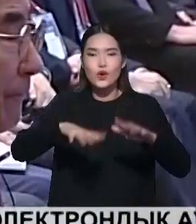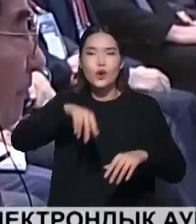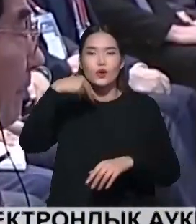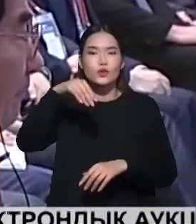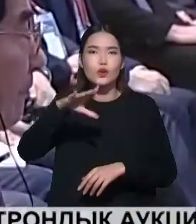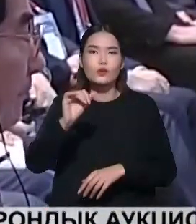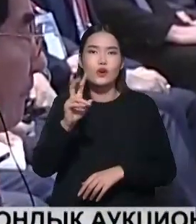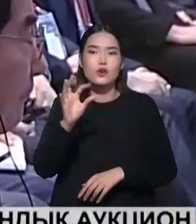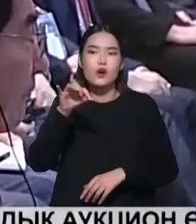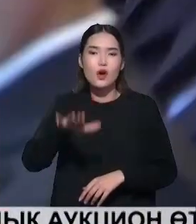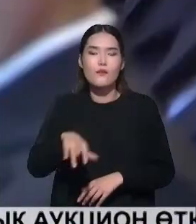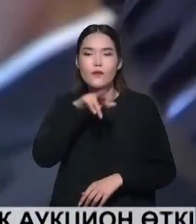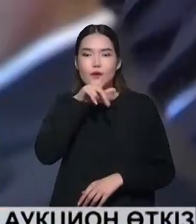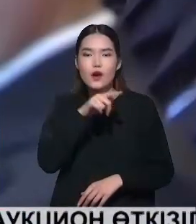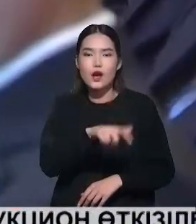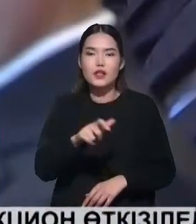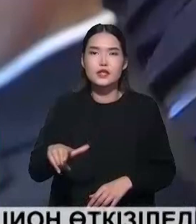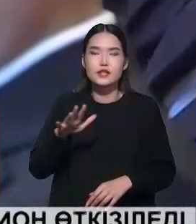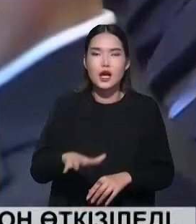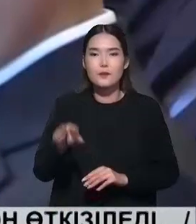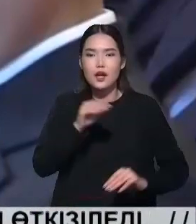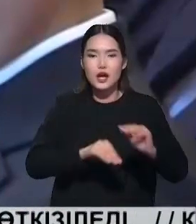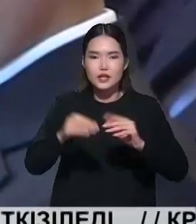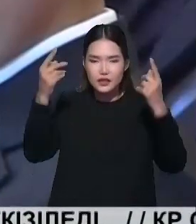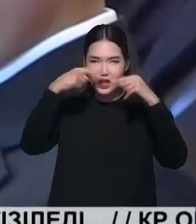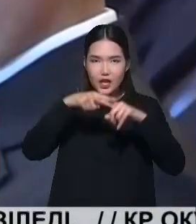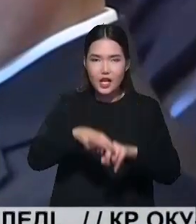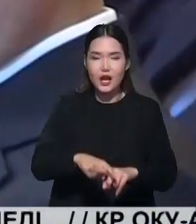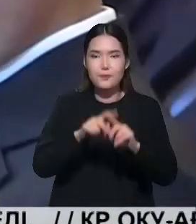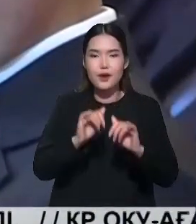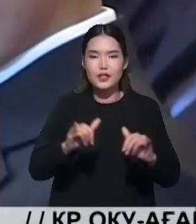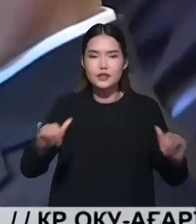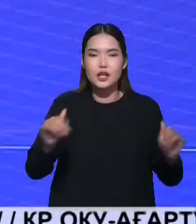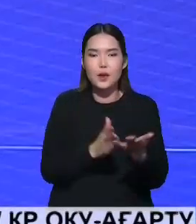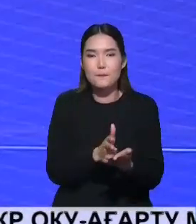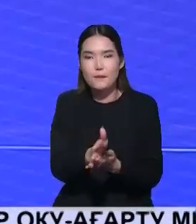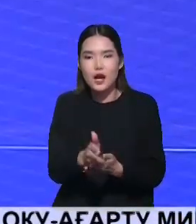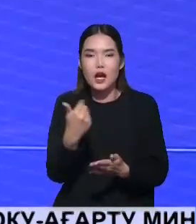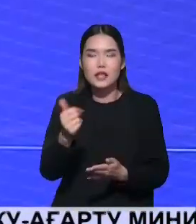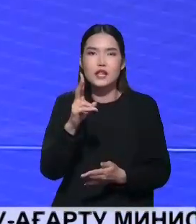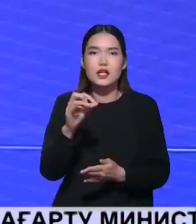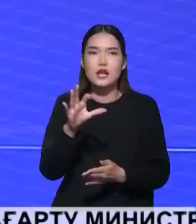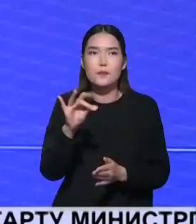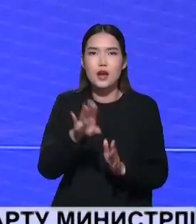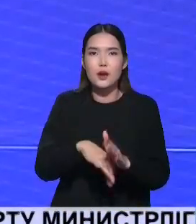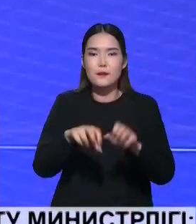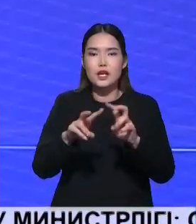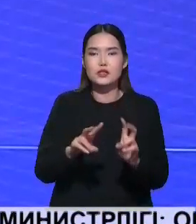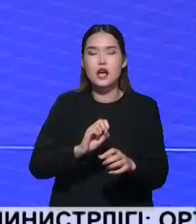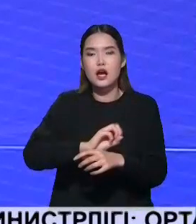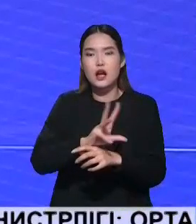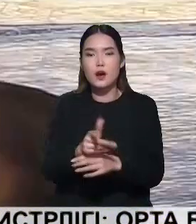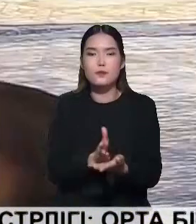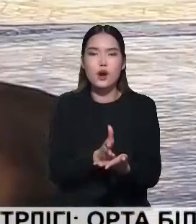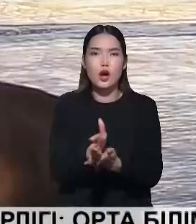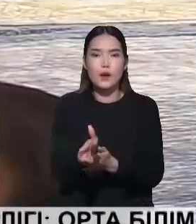Қазақстанның кореялық серіктестерімен жасанды интеллект технологиясын дамыту, дата орталықтар салу және кибер қауіпсіздікті қамтамасыз ету бағыттары